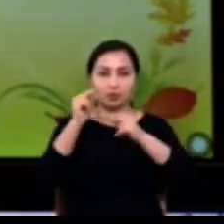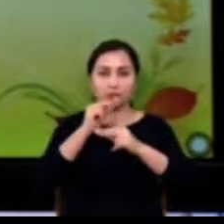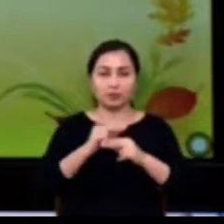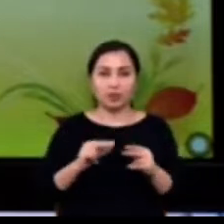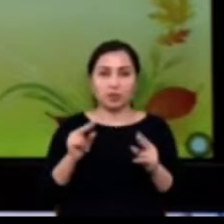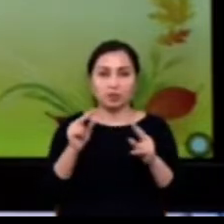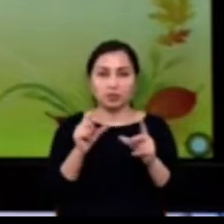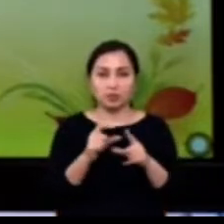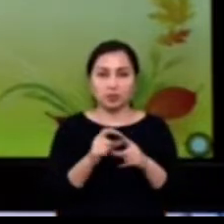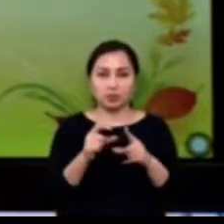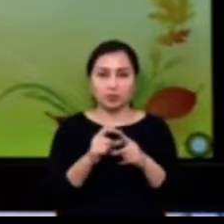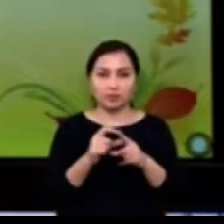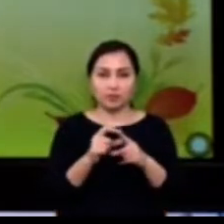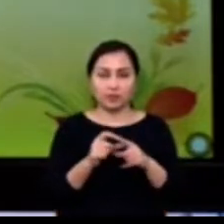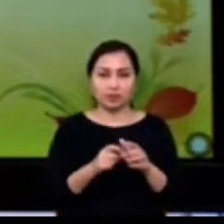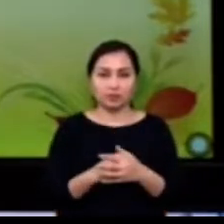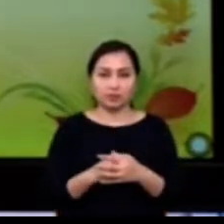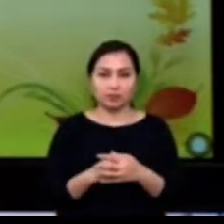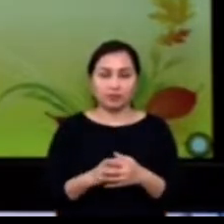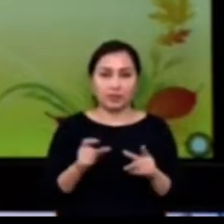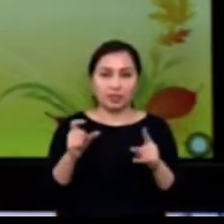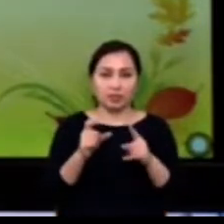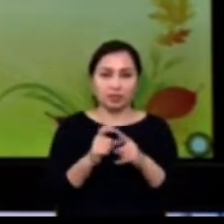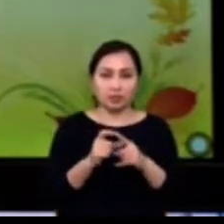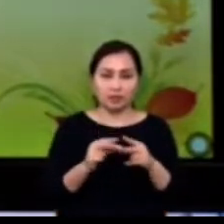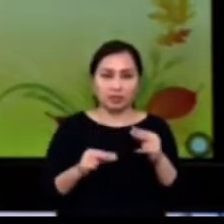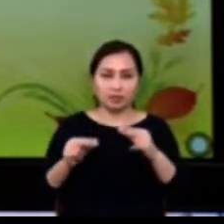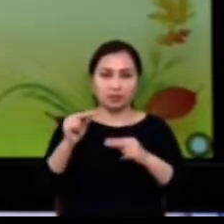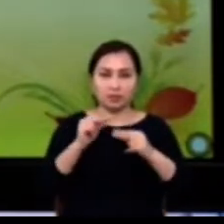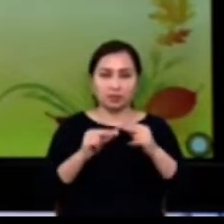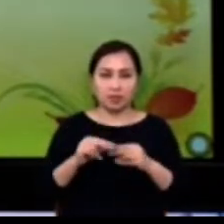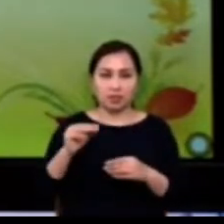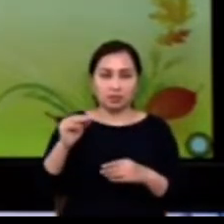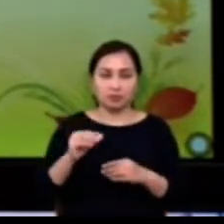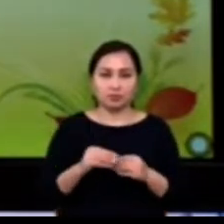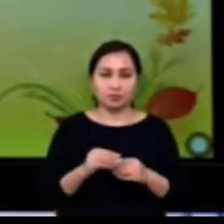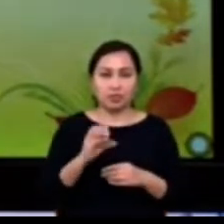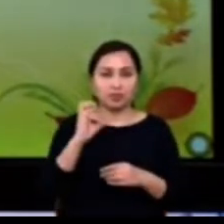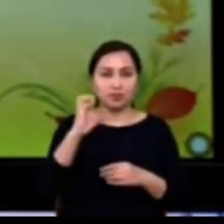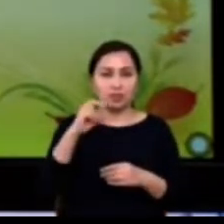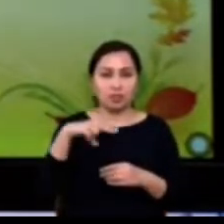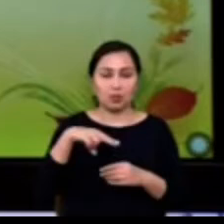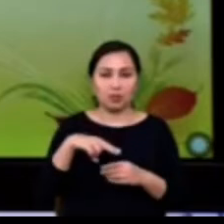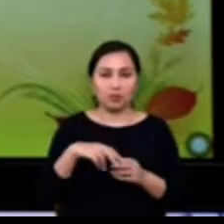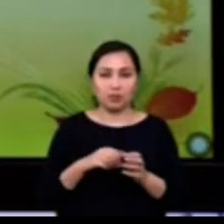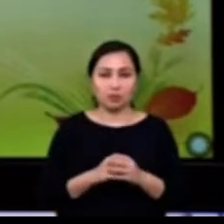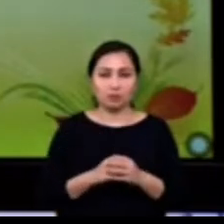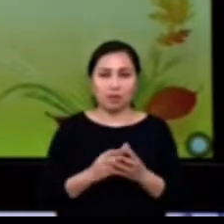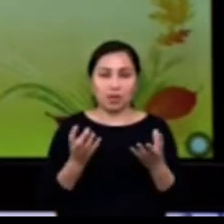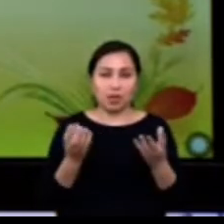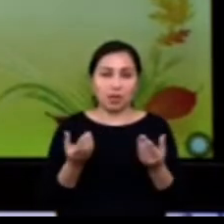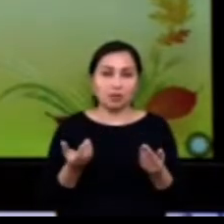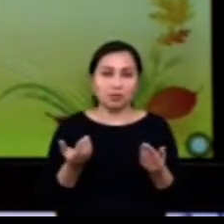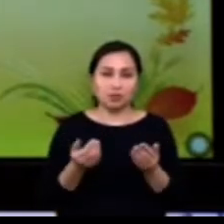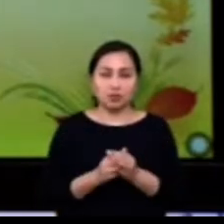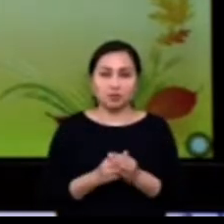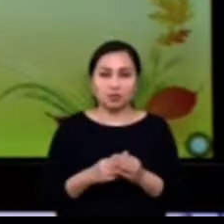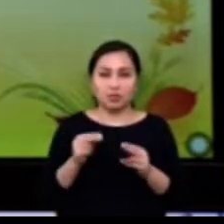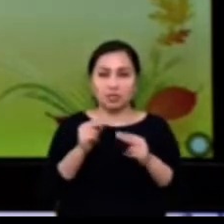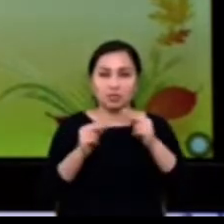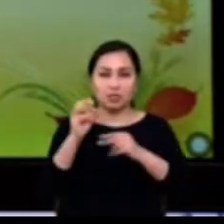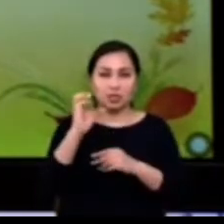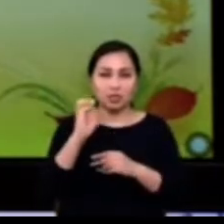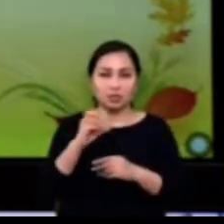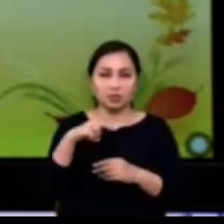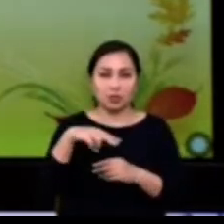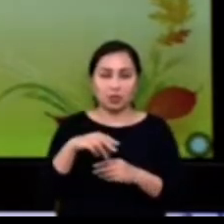из слов. А слова состоят из слогов. А из чего состоят слоги,